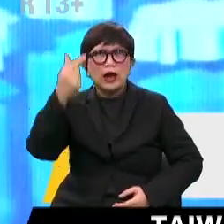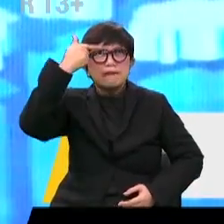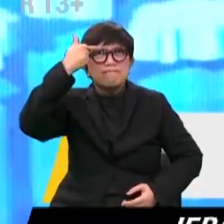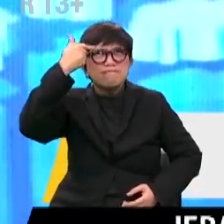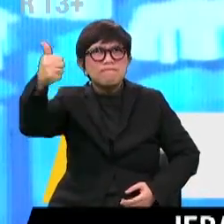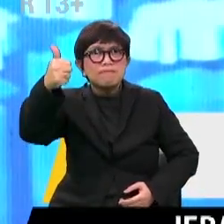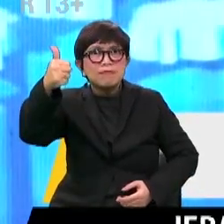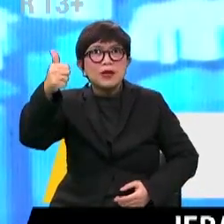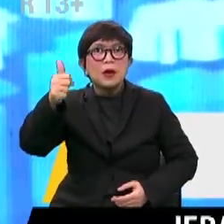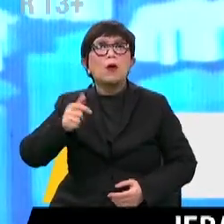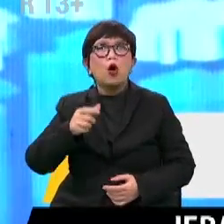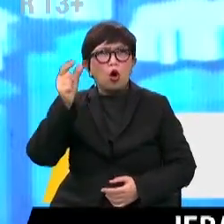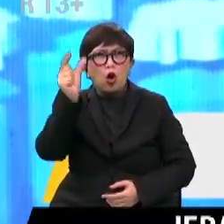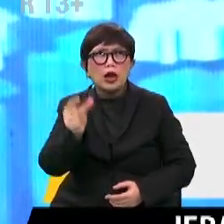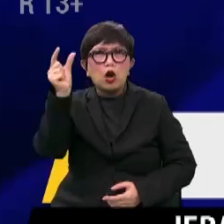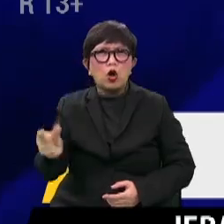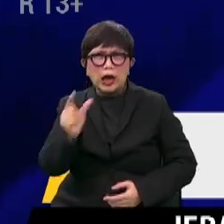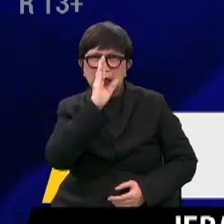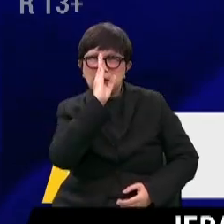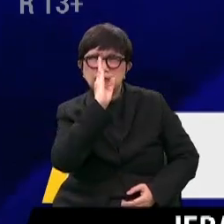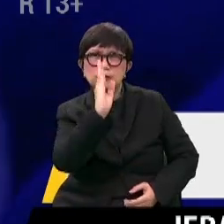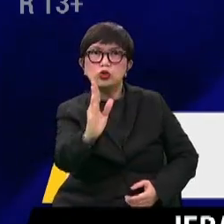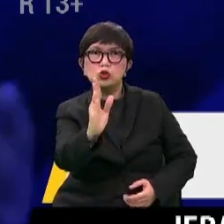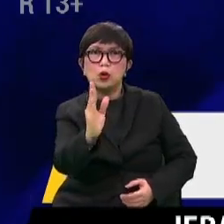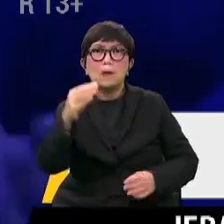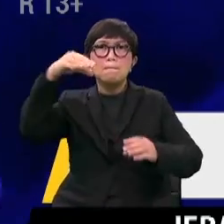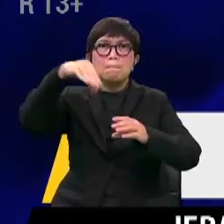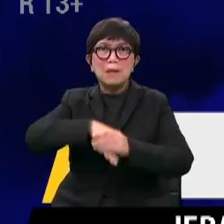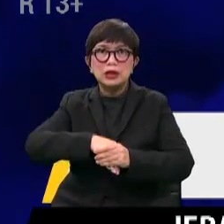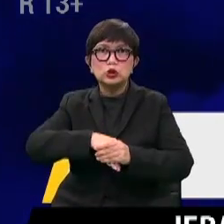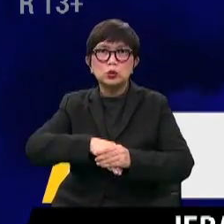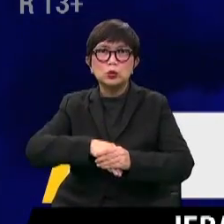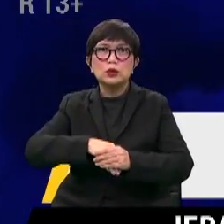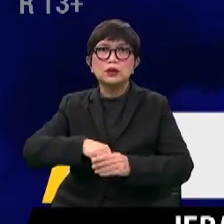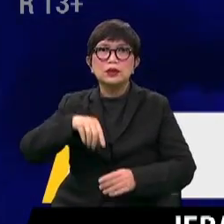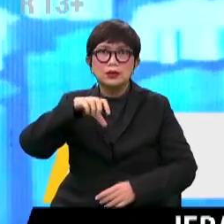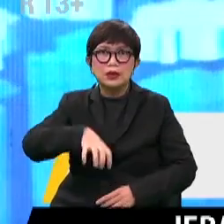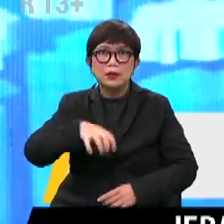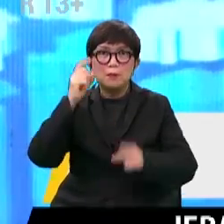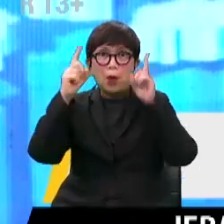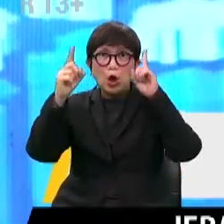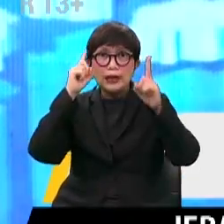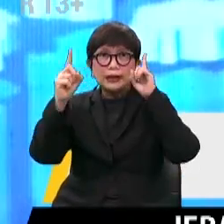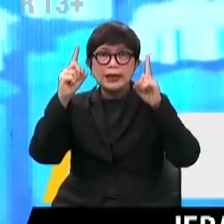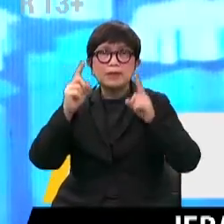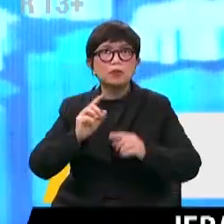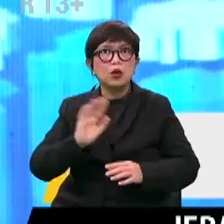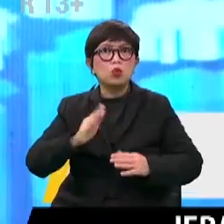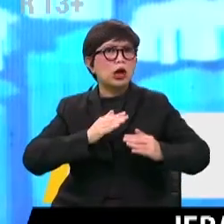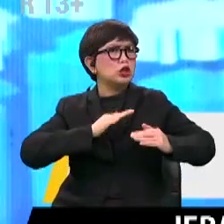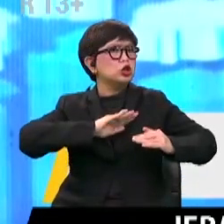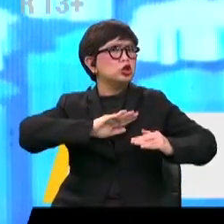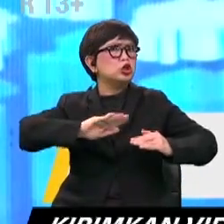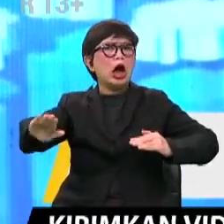kompetensi orang-orang dengan integritas untuk masuk ke dalam wilayah politik bukan Justru malah menjauhi wilayah